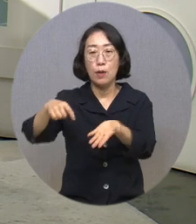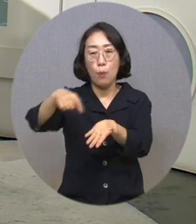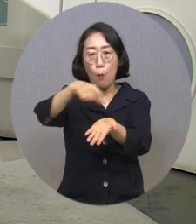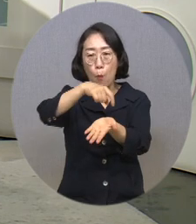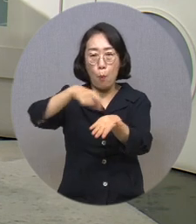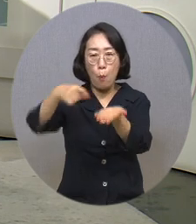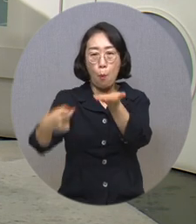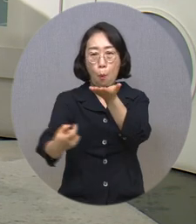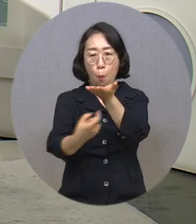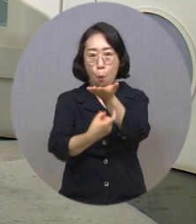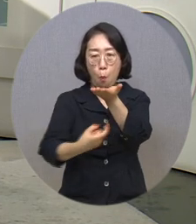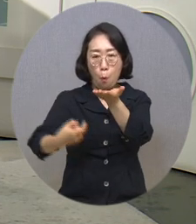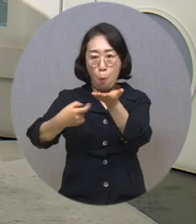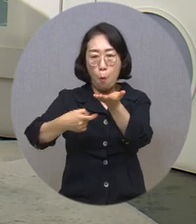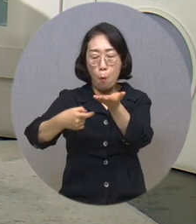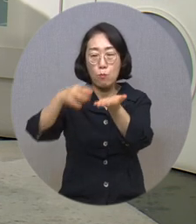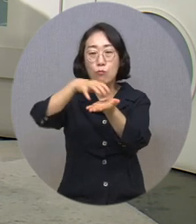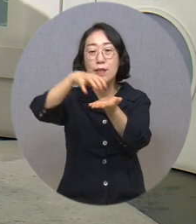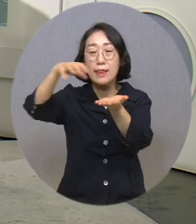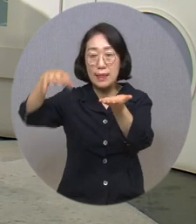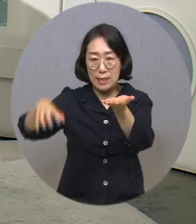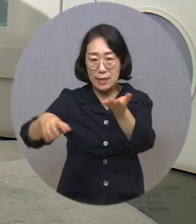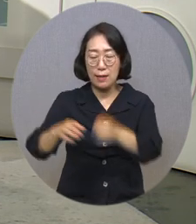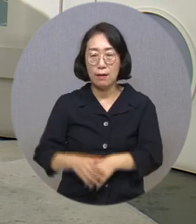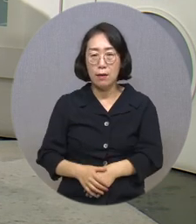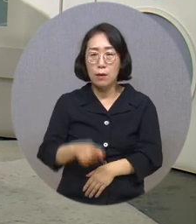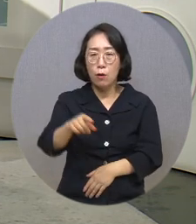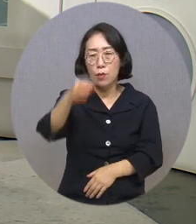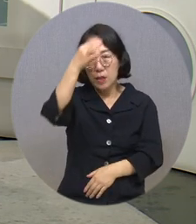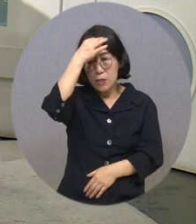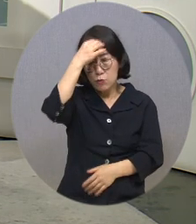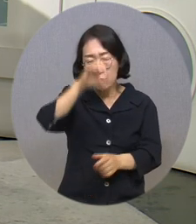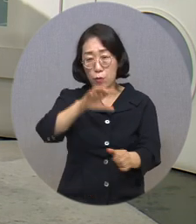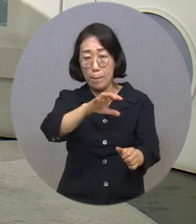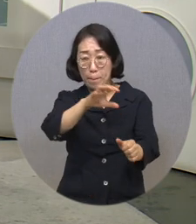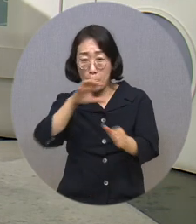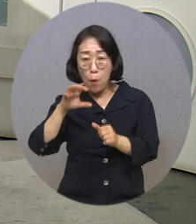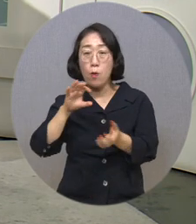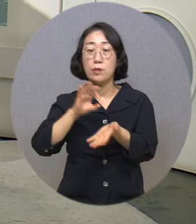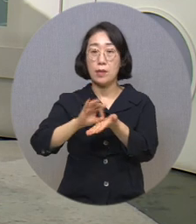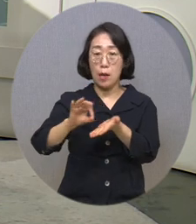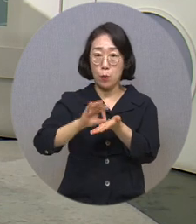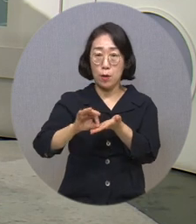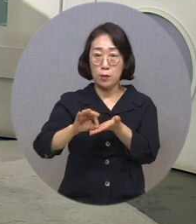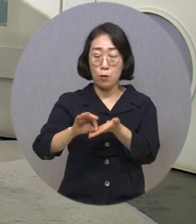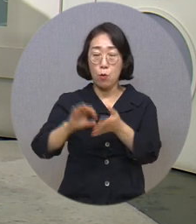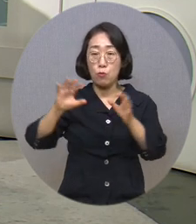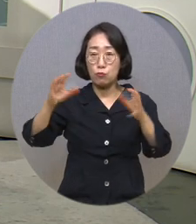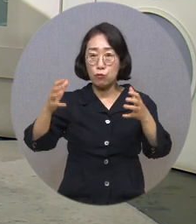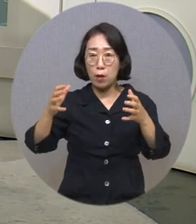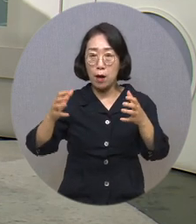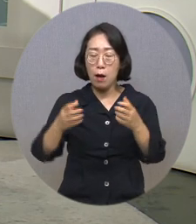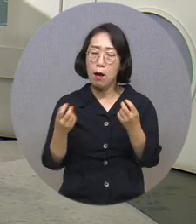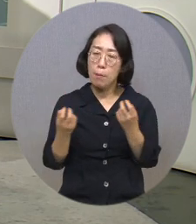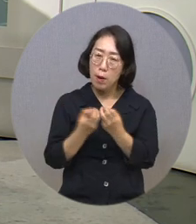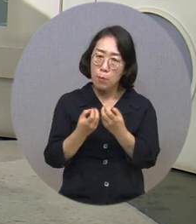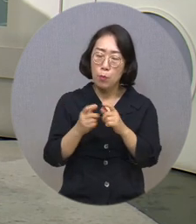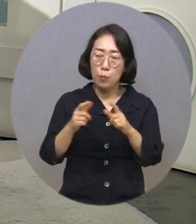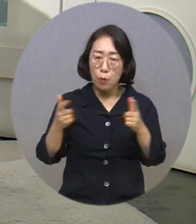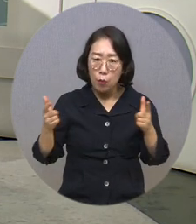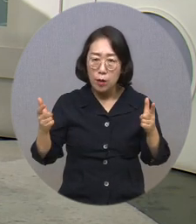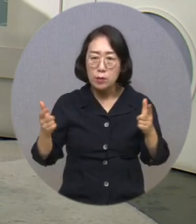아니라 이제 그런 ABCD를 활용해서 국가 전략에 어떻게 활용할 거냐. 사실은